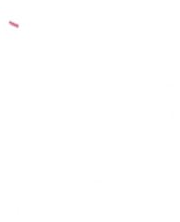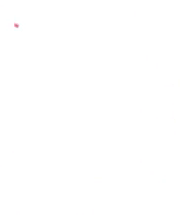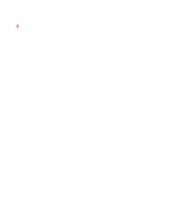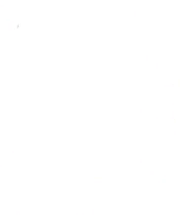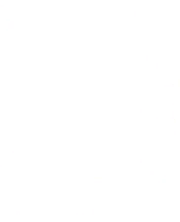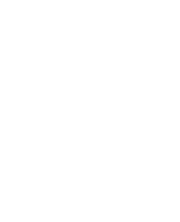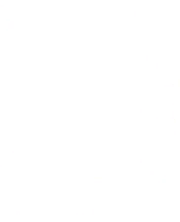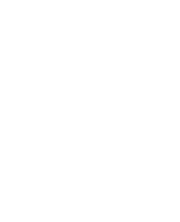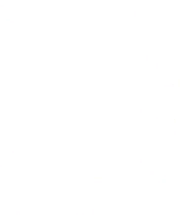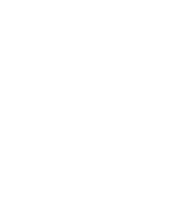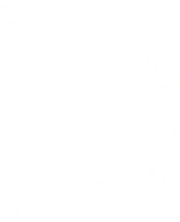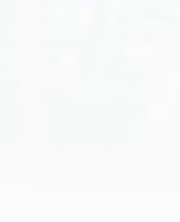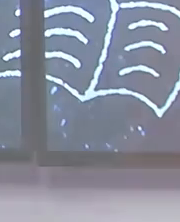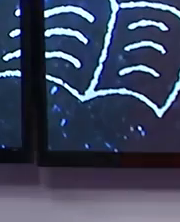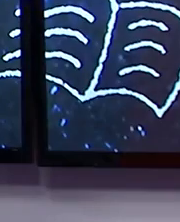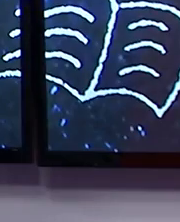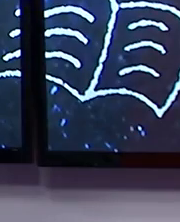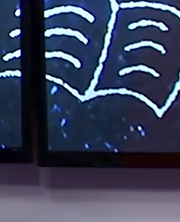KPM.